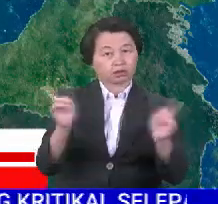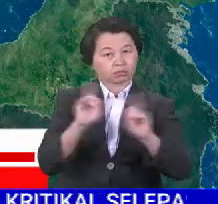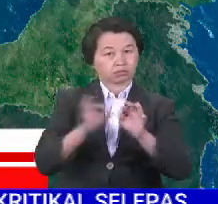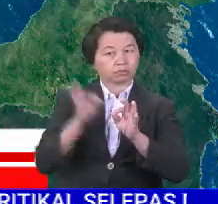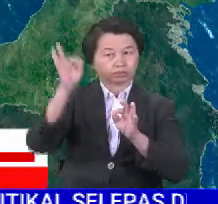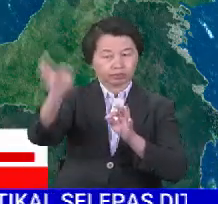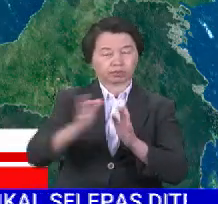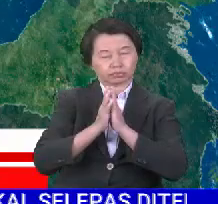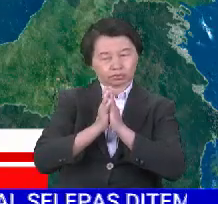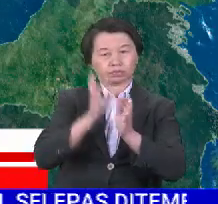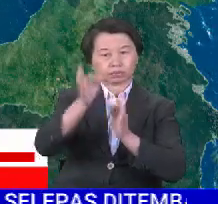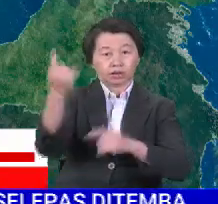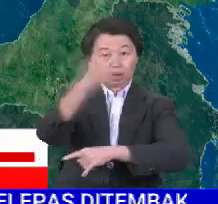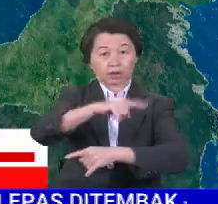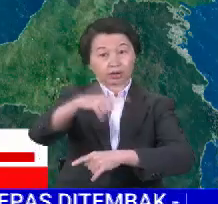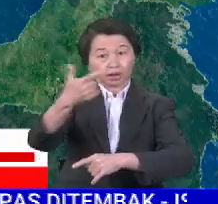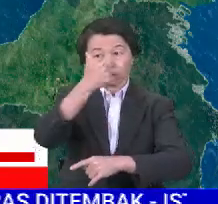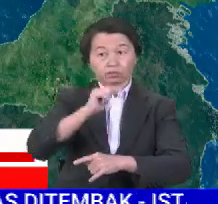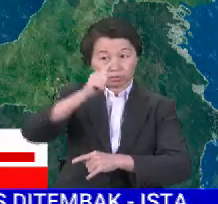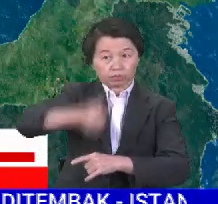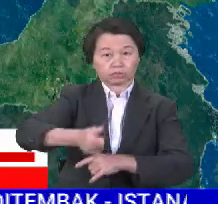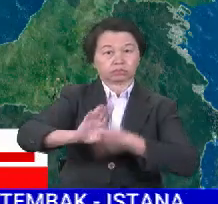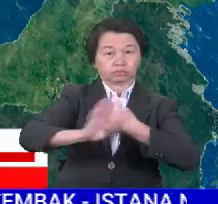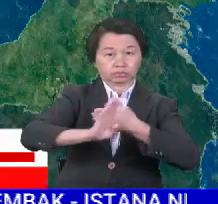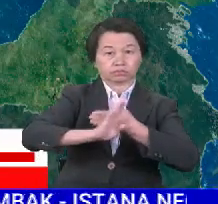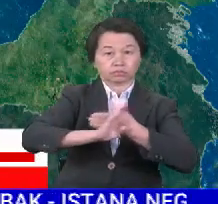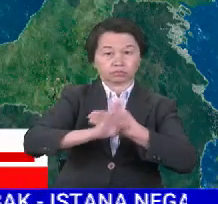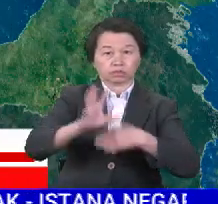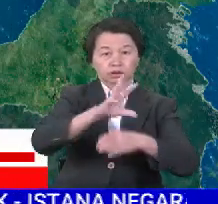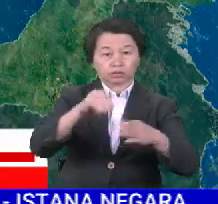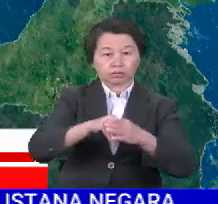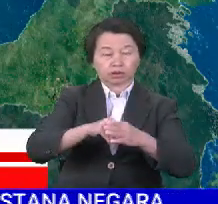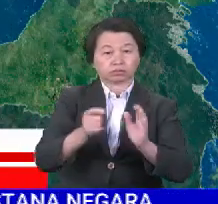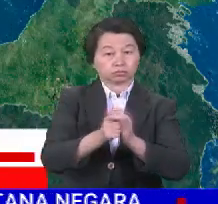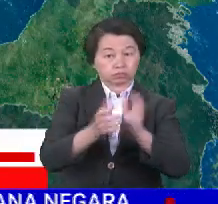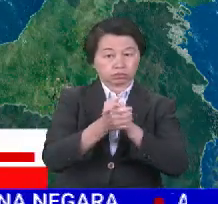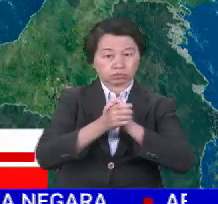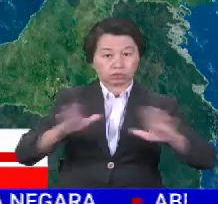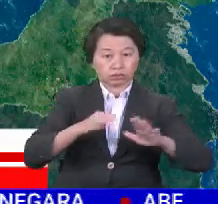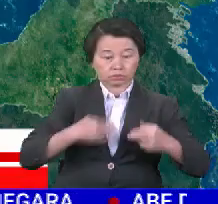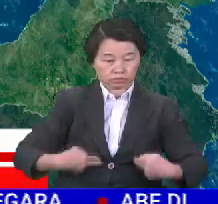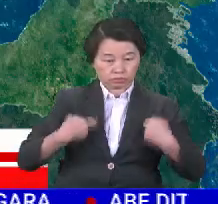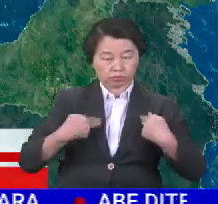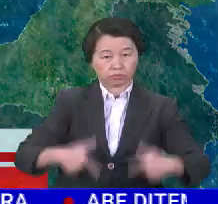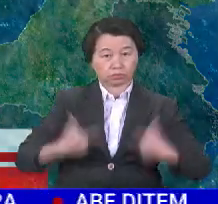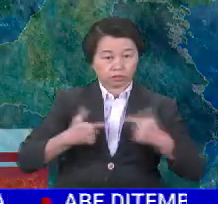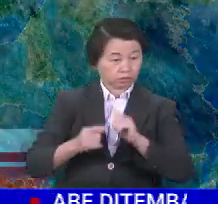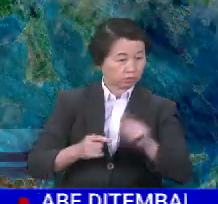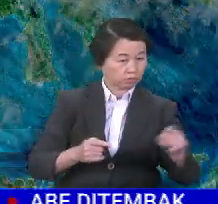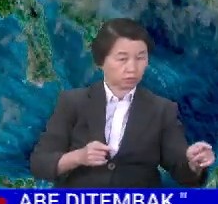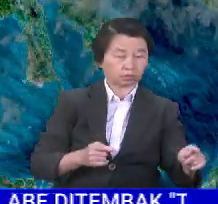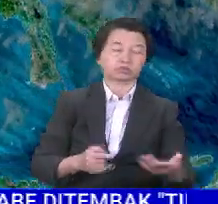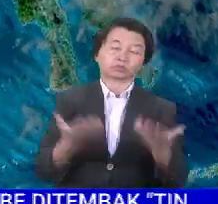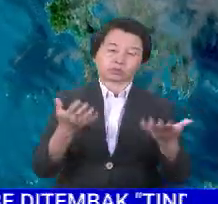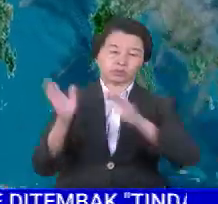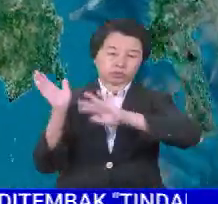anda ke hari yang lain kerana ia berisiko berbahaya melibatkan keselamatan dan nyawa anda. Baiklah, kita